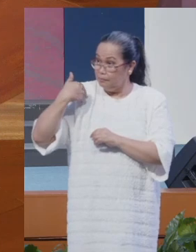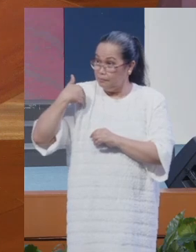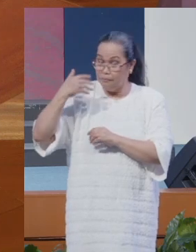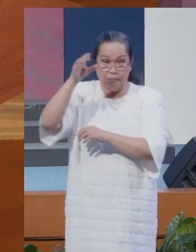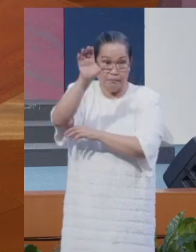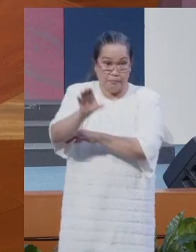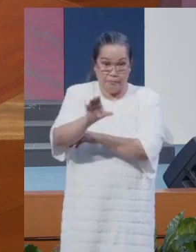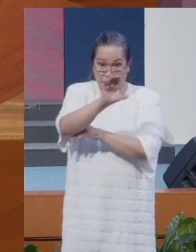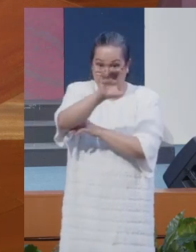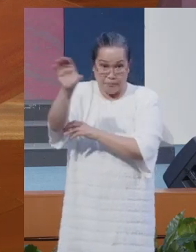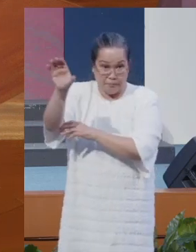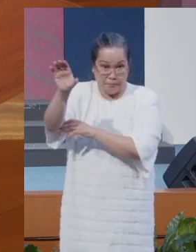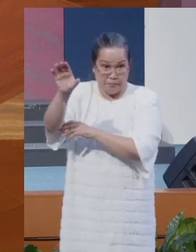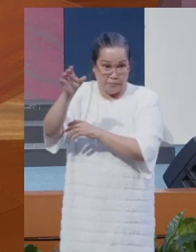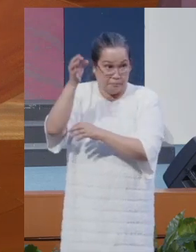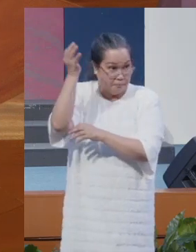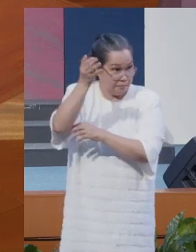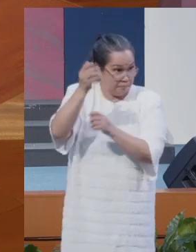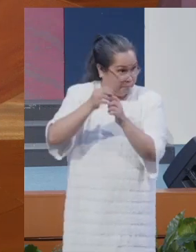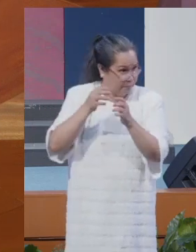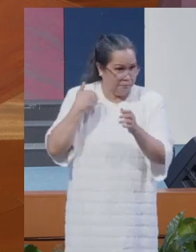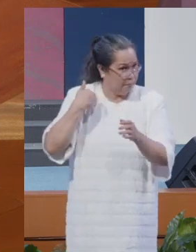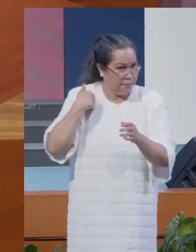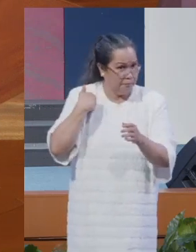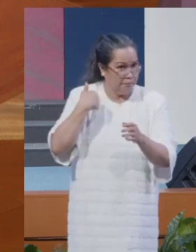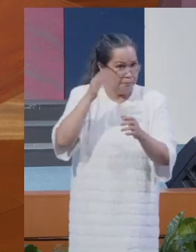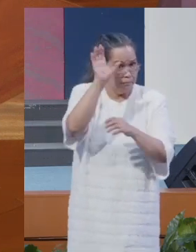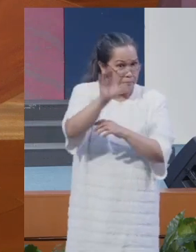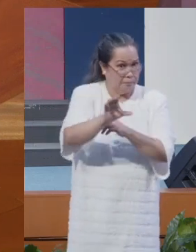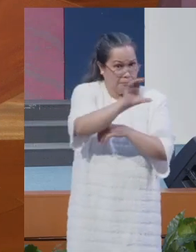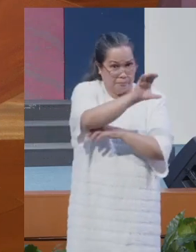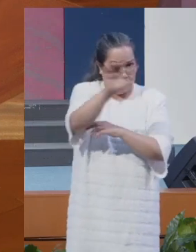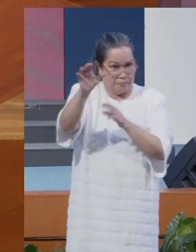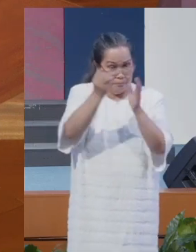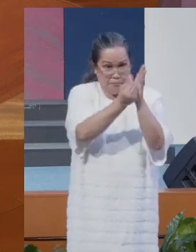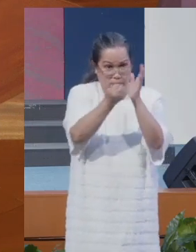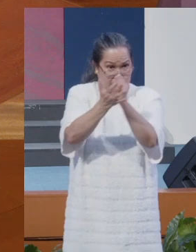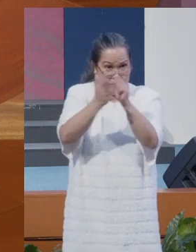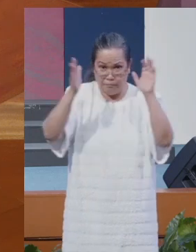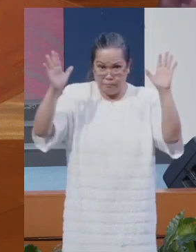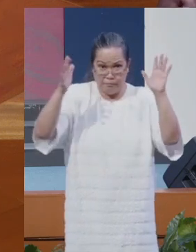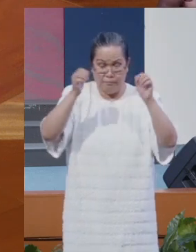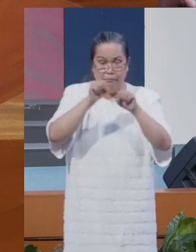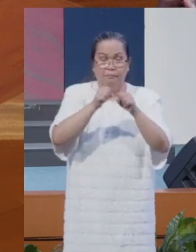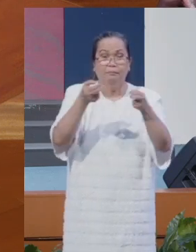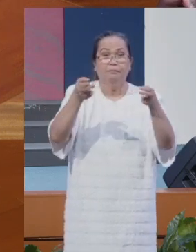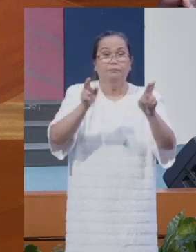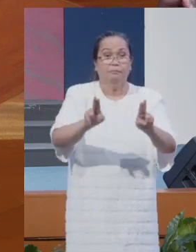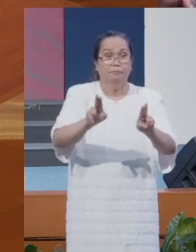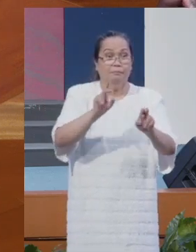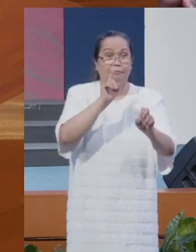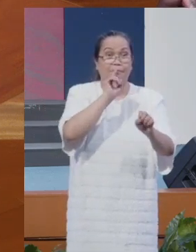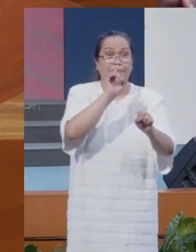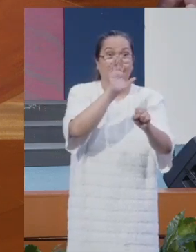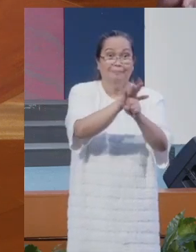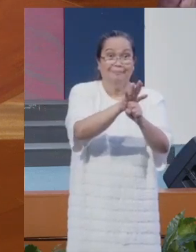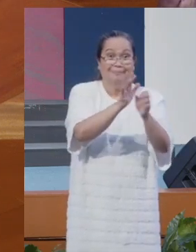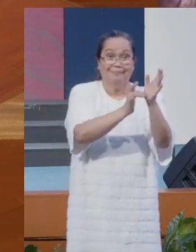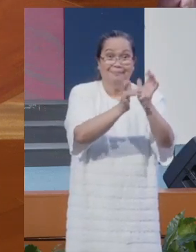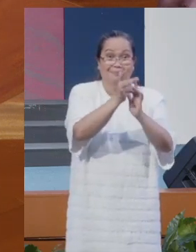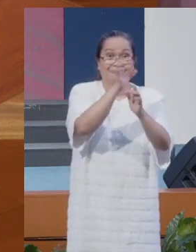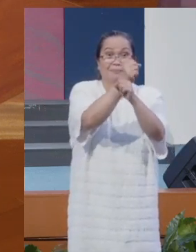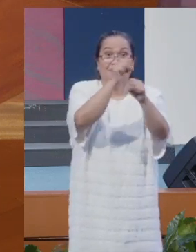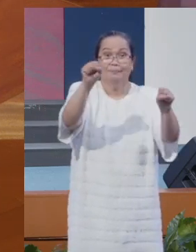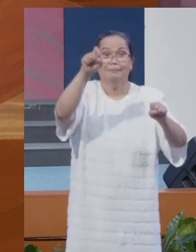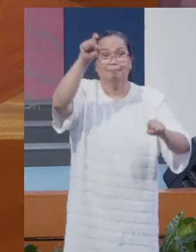krus. So isang katotohanan makikita natin dito, upang matupad ng Panginoon ang kanyang ipinangakong kaligtasan, kailangan